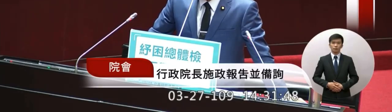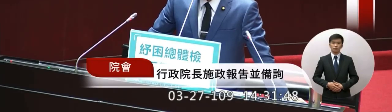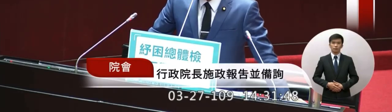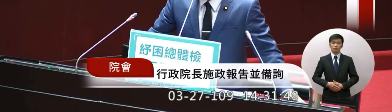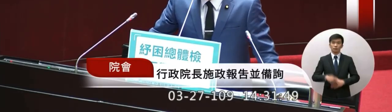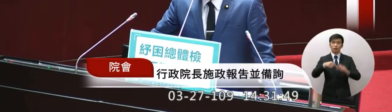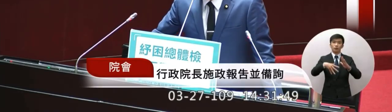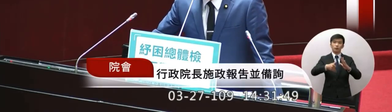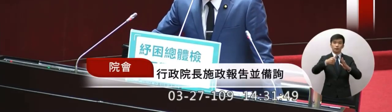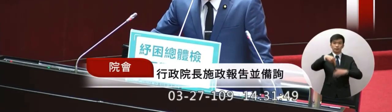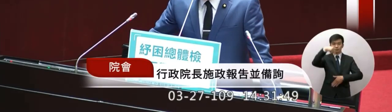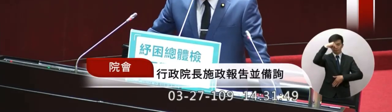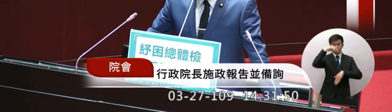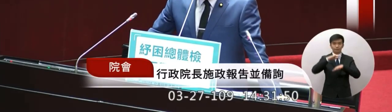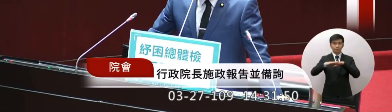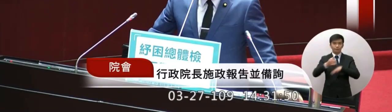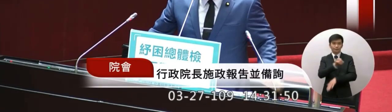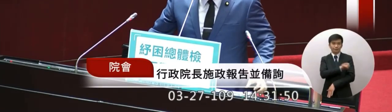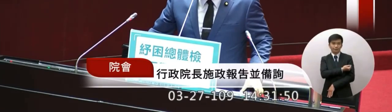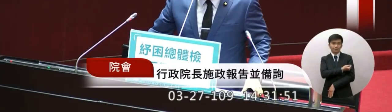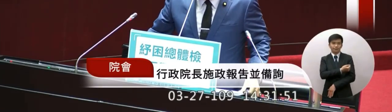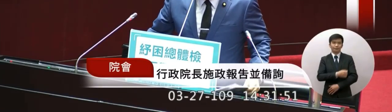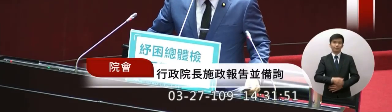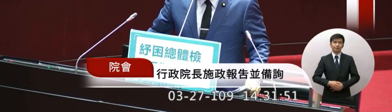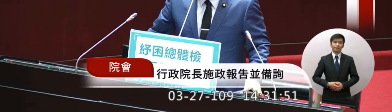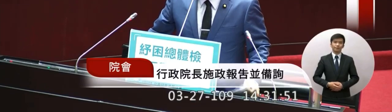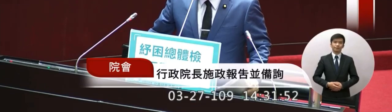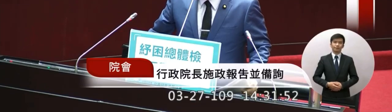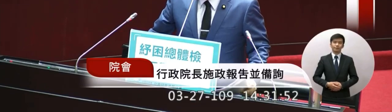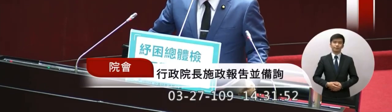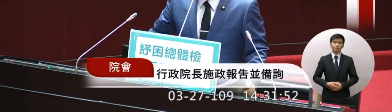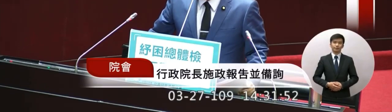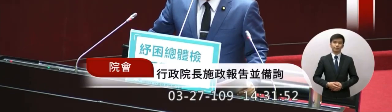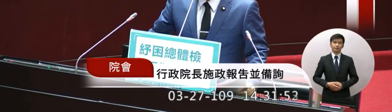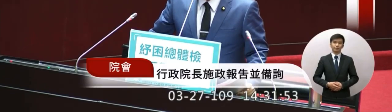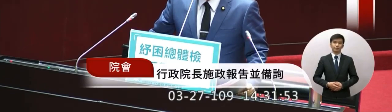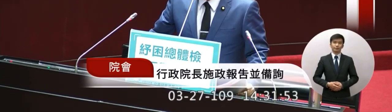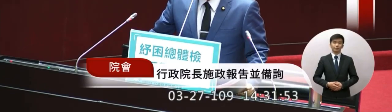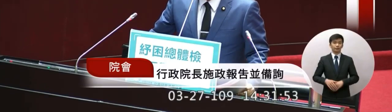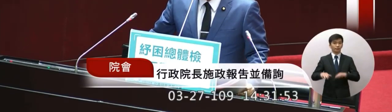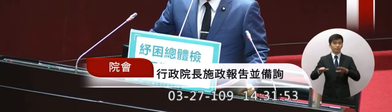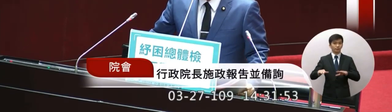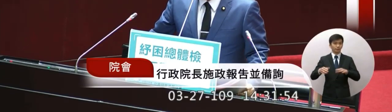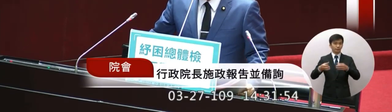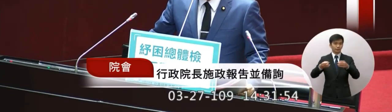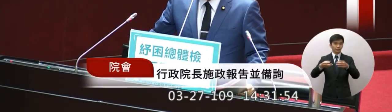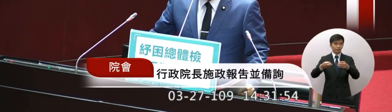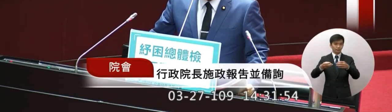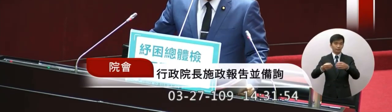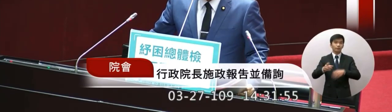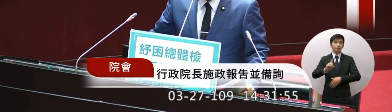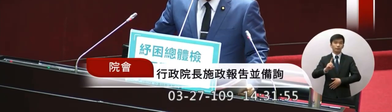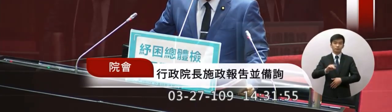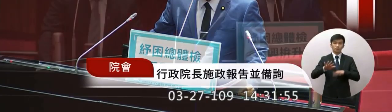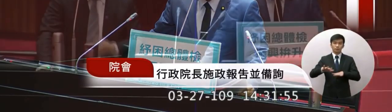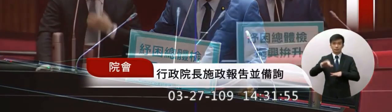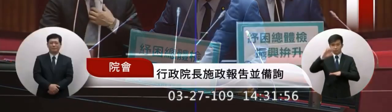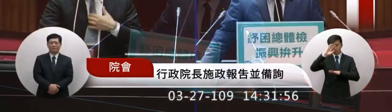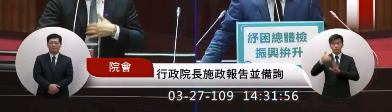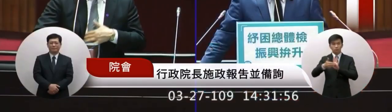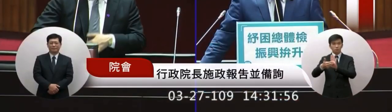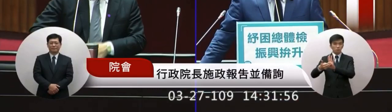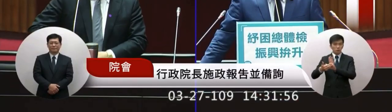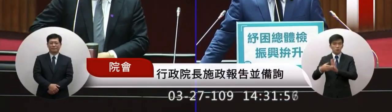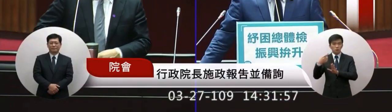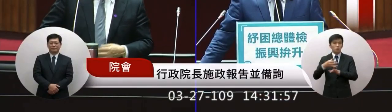院长午安哈、哦，辛苦辛苦。对，是。哦，咱今天来讨论一下这个疫情的这个纾困的总体